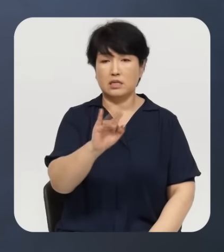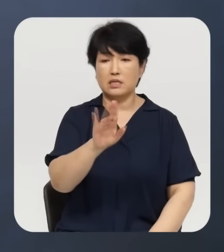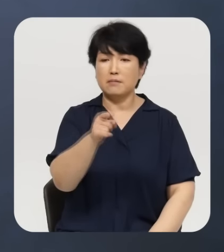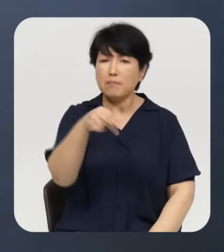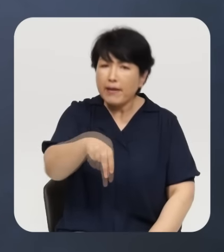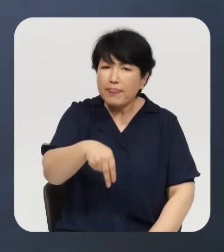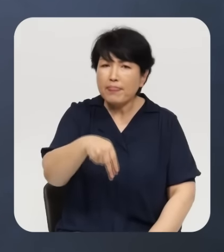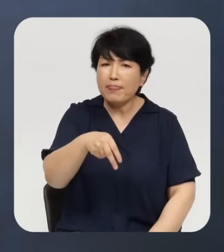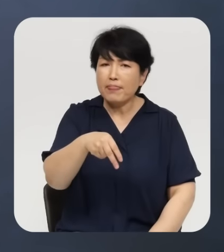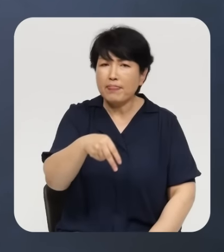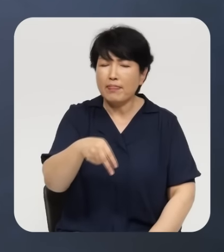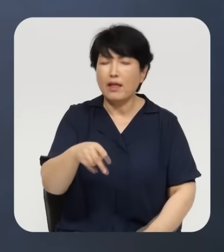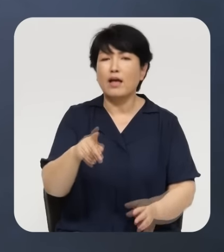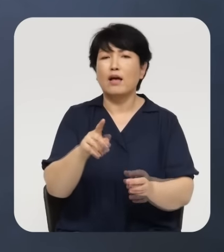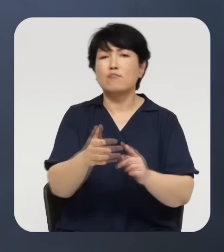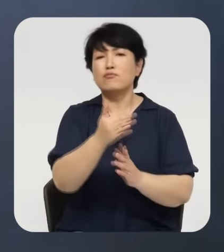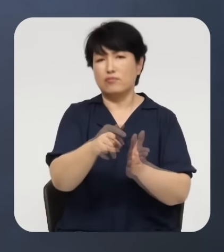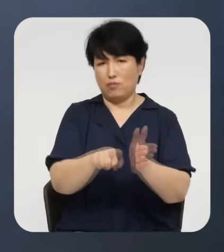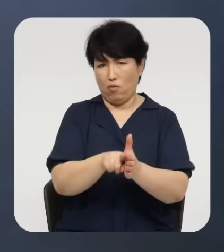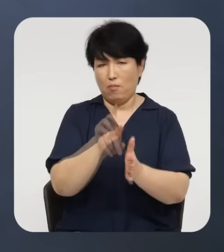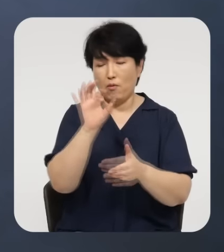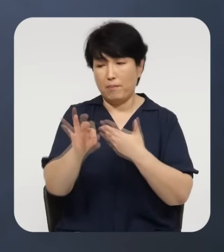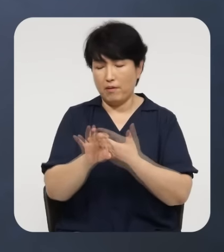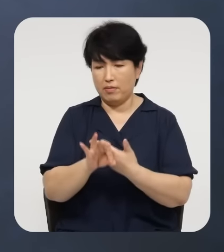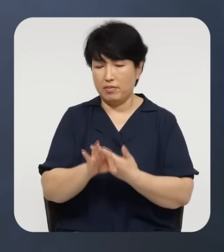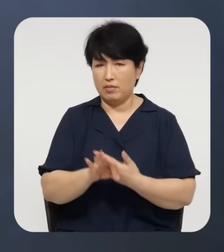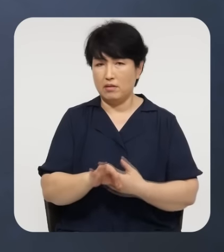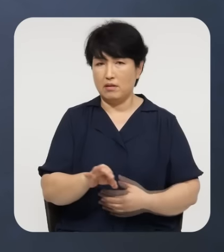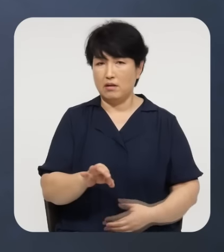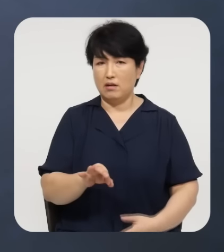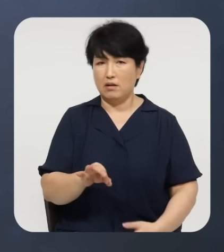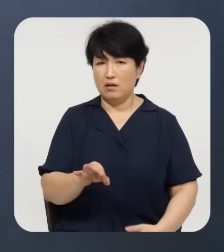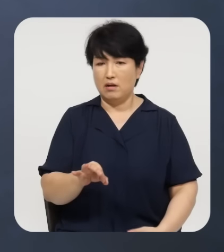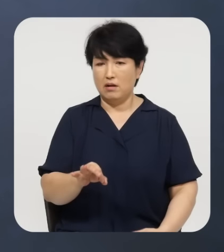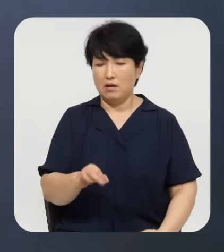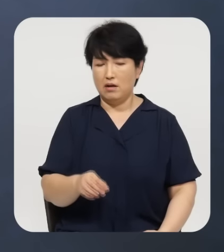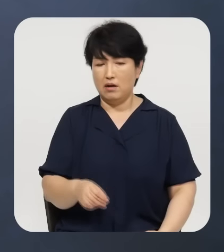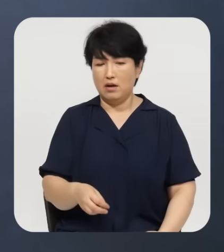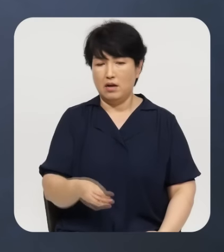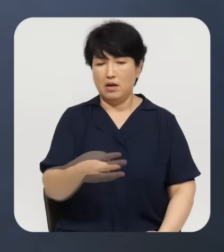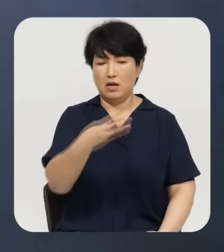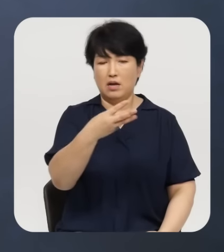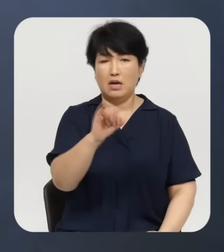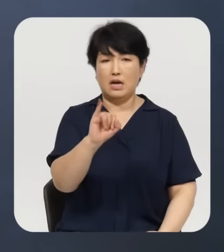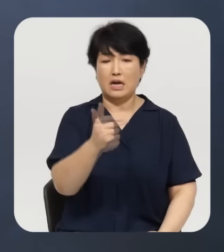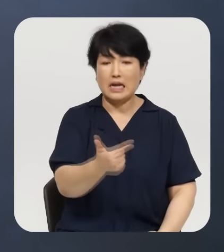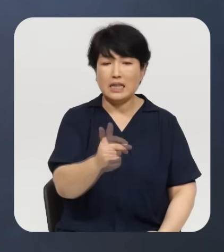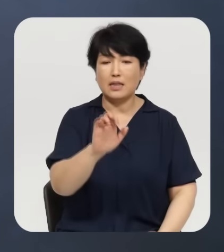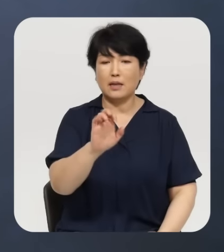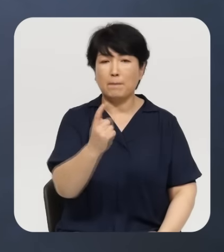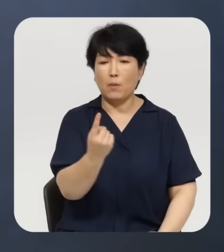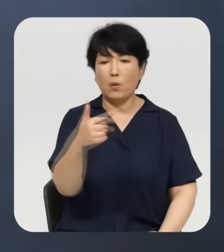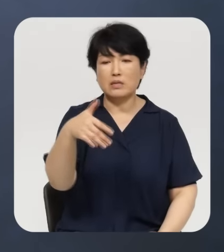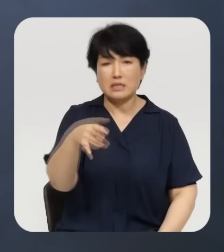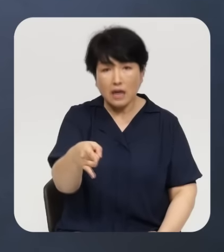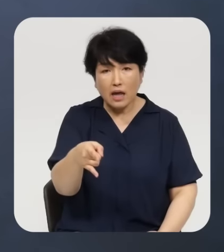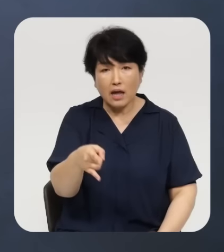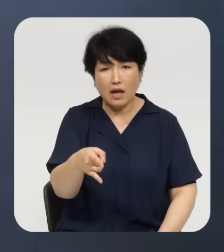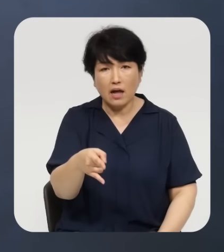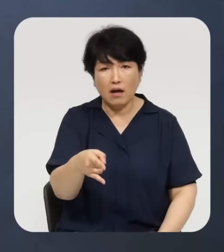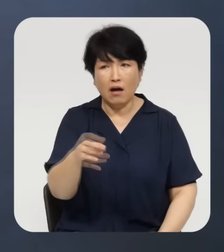보면 어린아이가 전에 돌아가신 분의 환생자다. 그러니까 림포체라 그러지